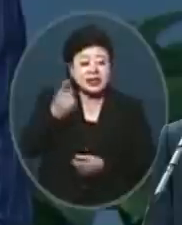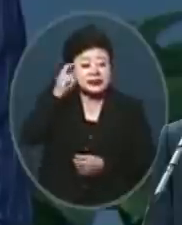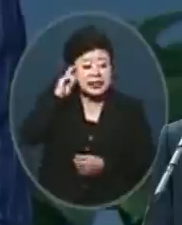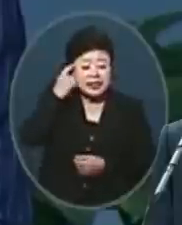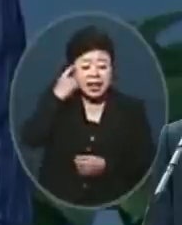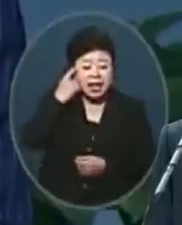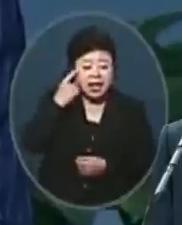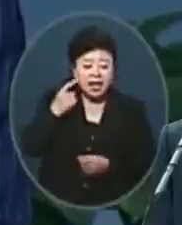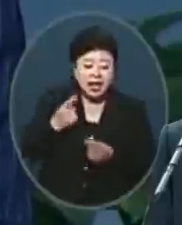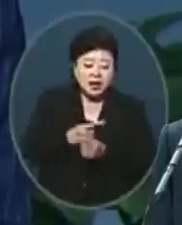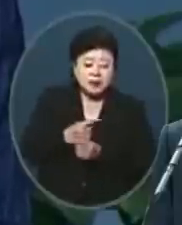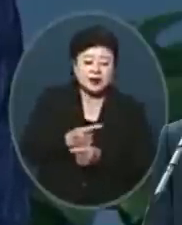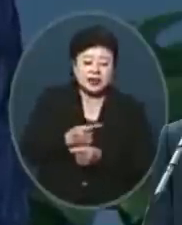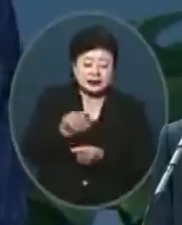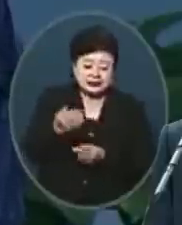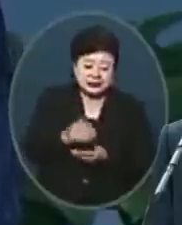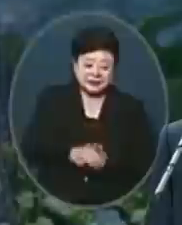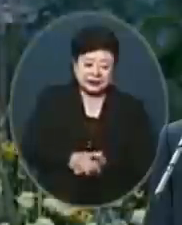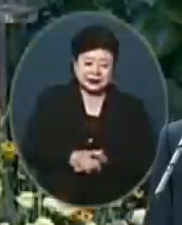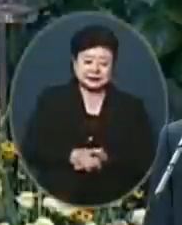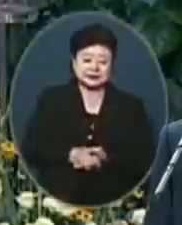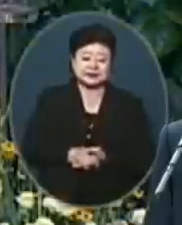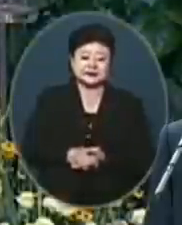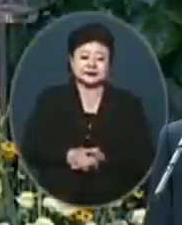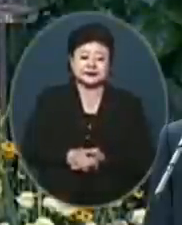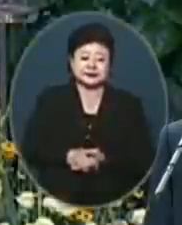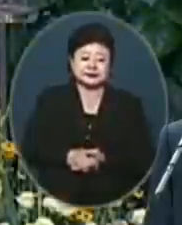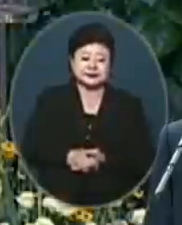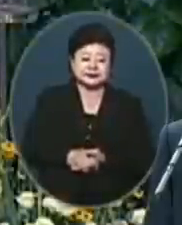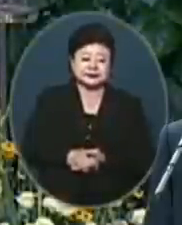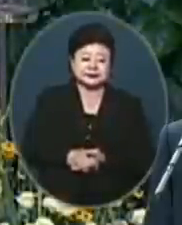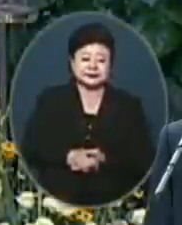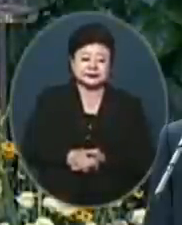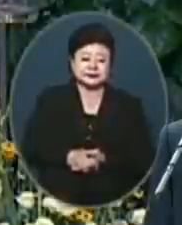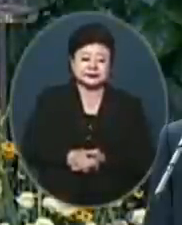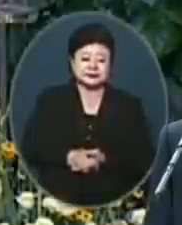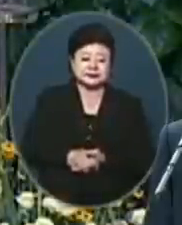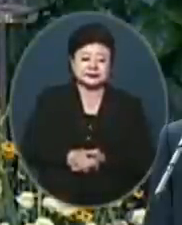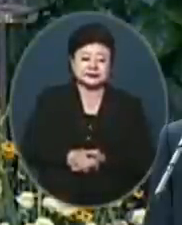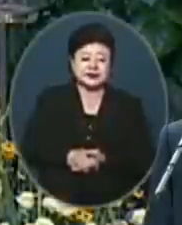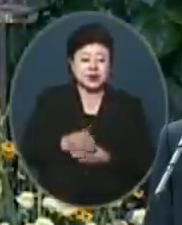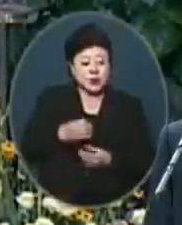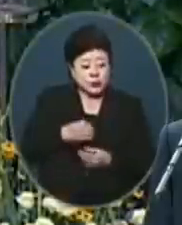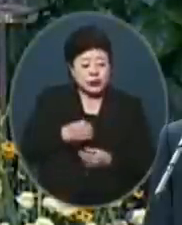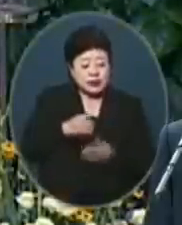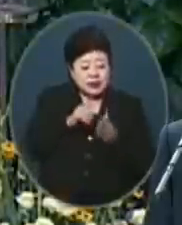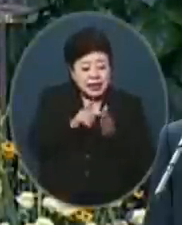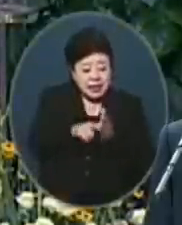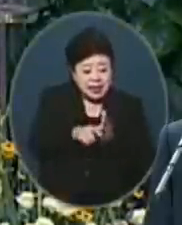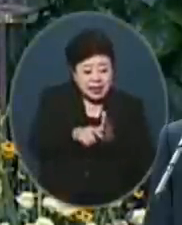생각으로 변화되기 시작하는 것입니다. 우리가 위기를 만날 때